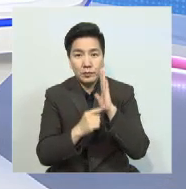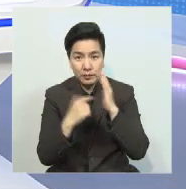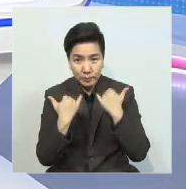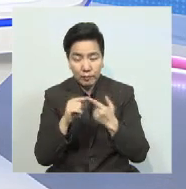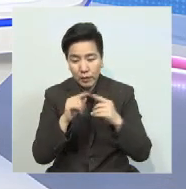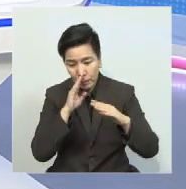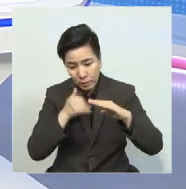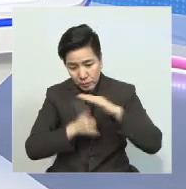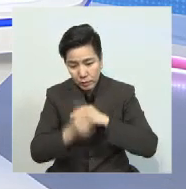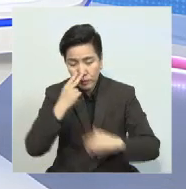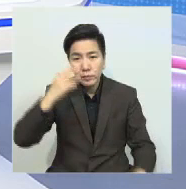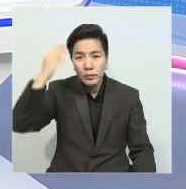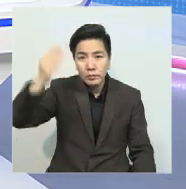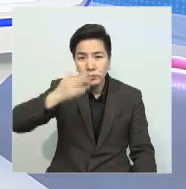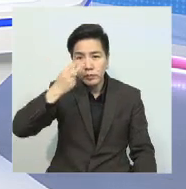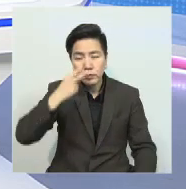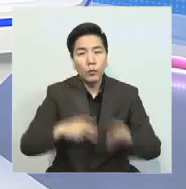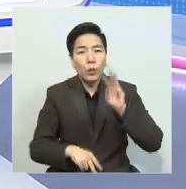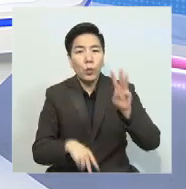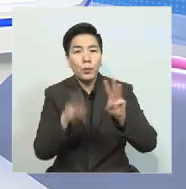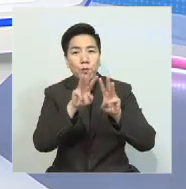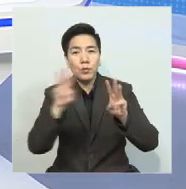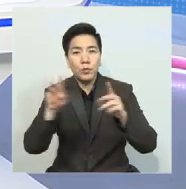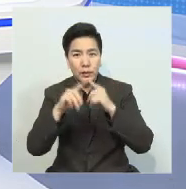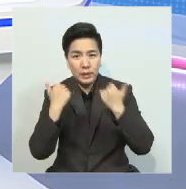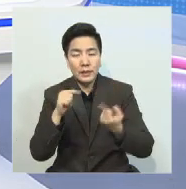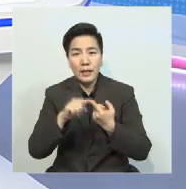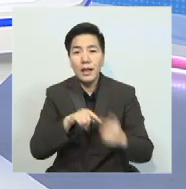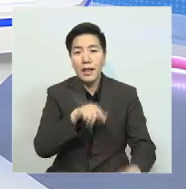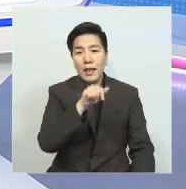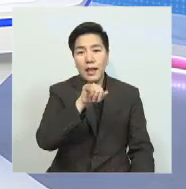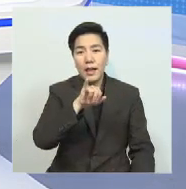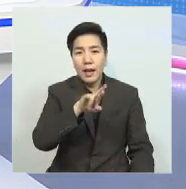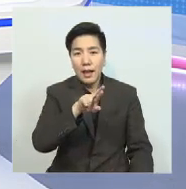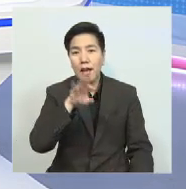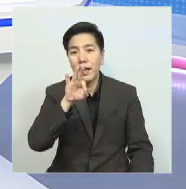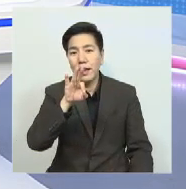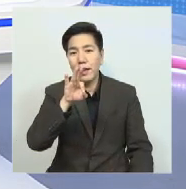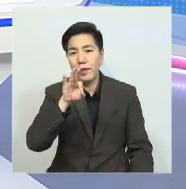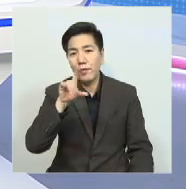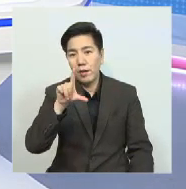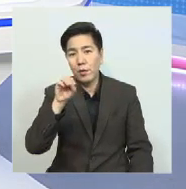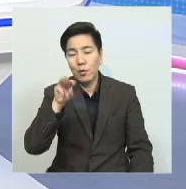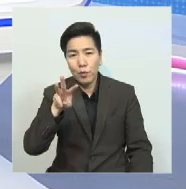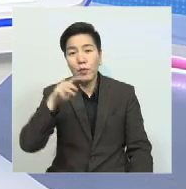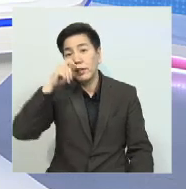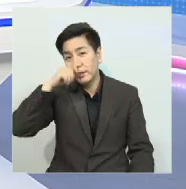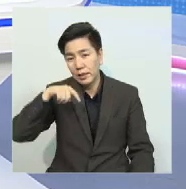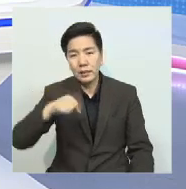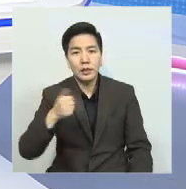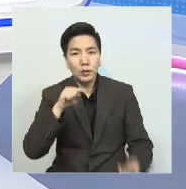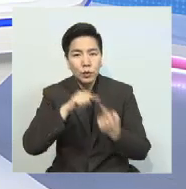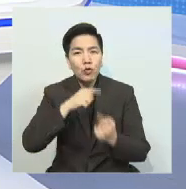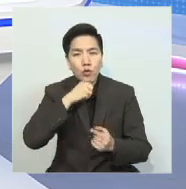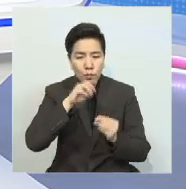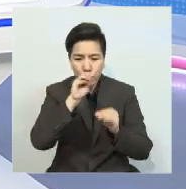ๆจุดเนี่ยถ้าเข้าไปตรวจสอบกันบางคนเข้าไปดูในเว็บไซต์ Air for Thai ไปดูมาตั้งแต่ช่วงเช้าก็จะเห็นเลยว่าพื้นที่ที่เขาแสดงมาเป็น